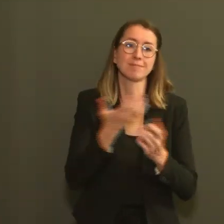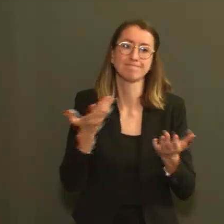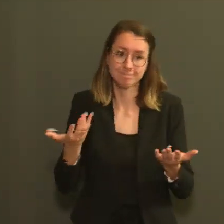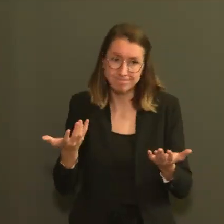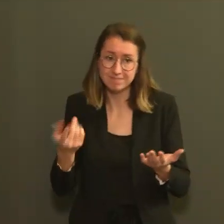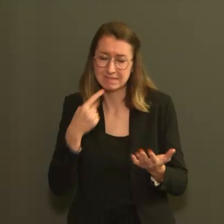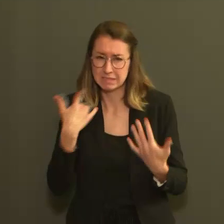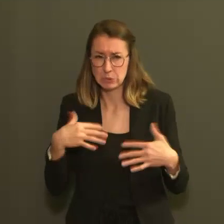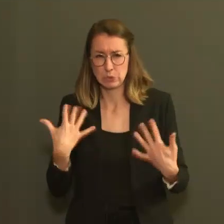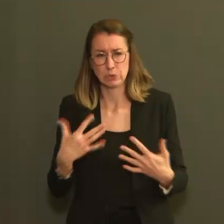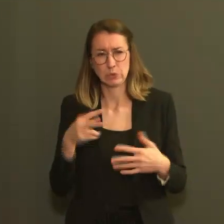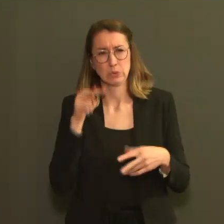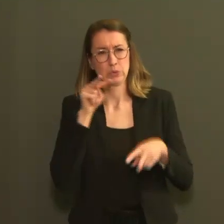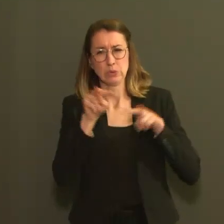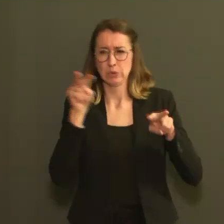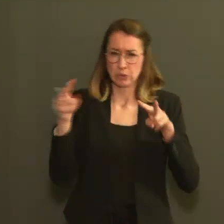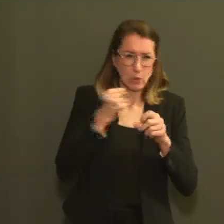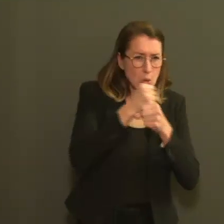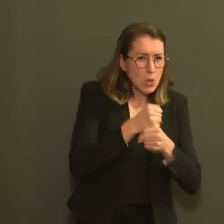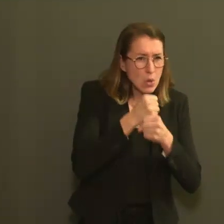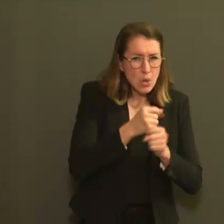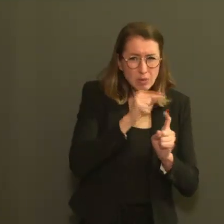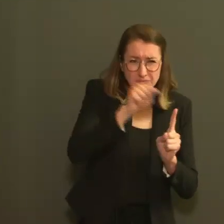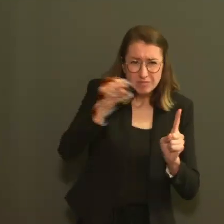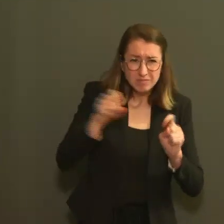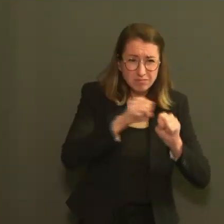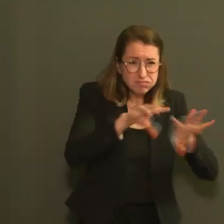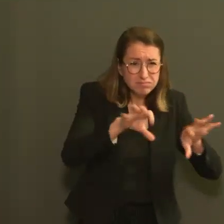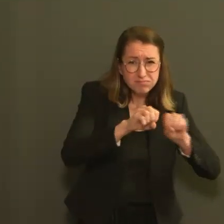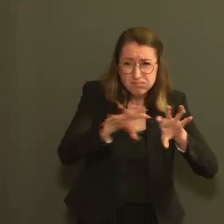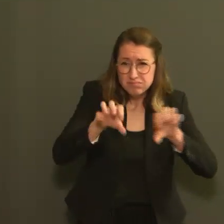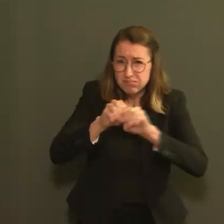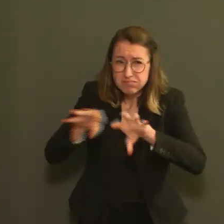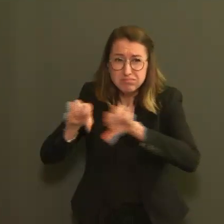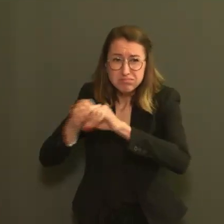repos, plus dans certaines parties du pays.